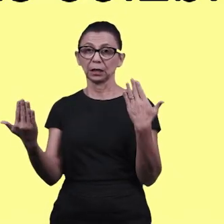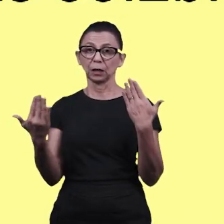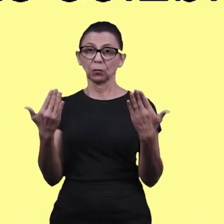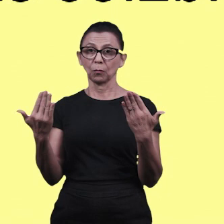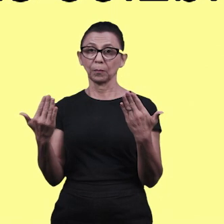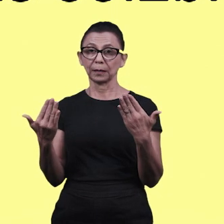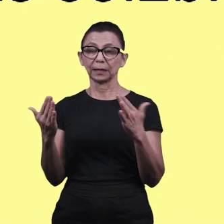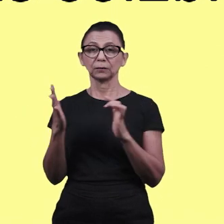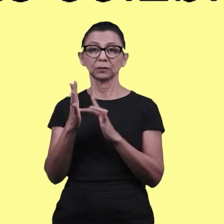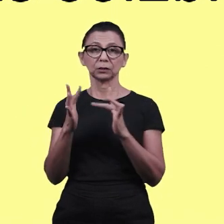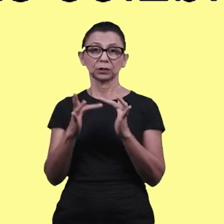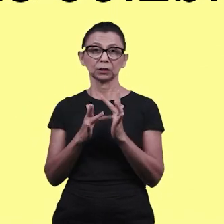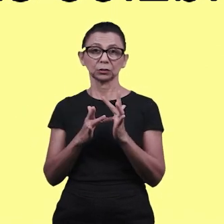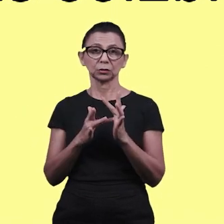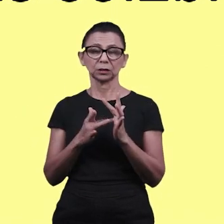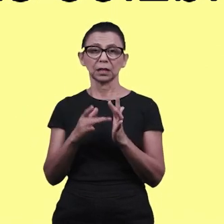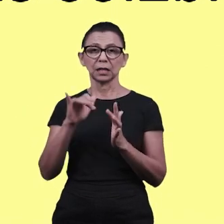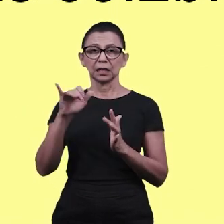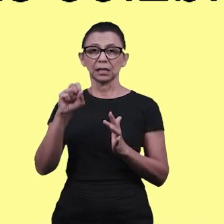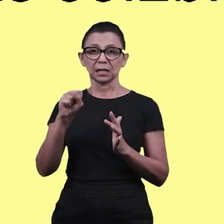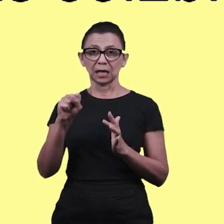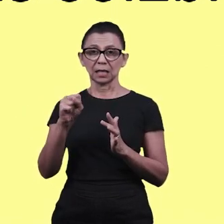ni beauté ni